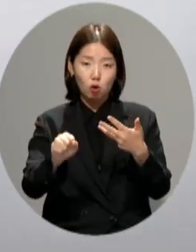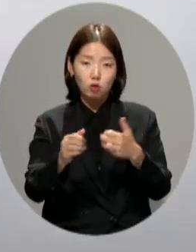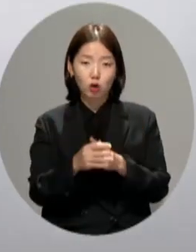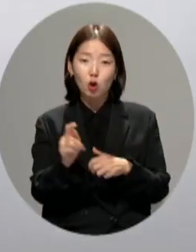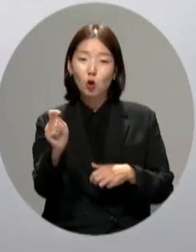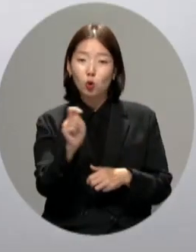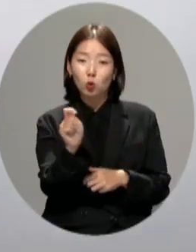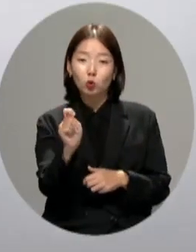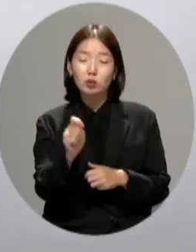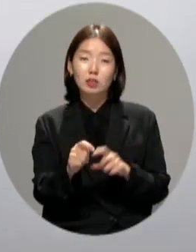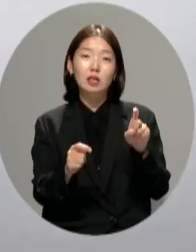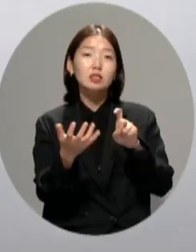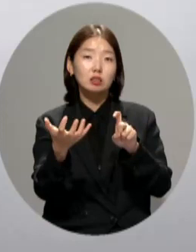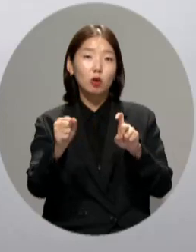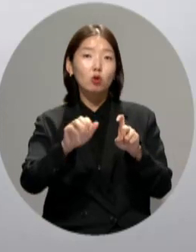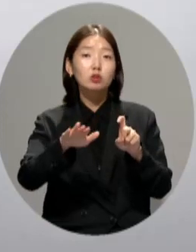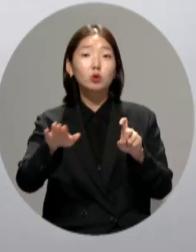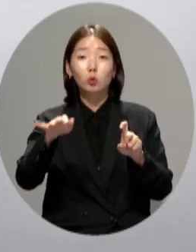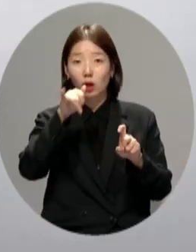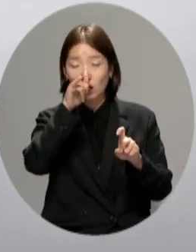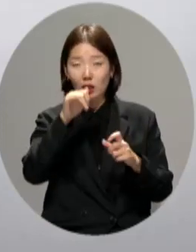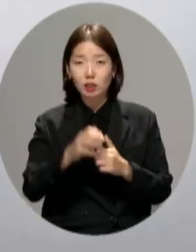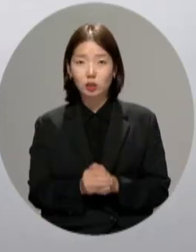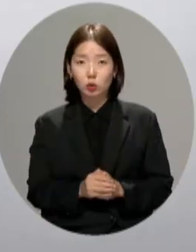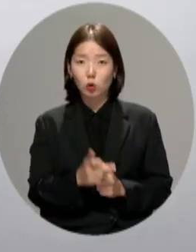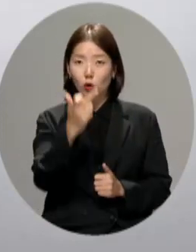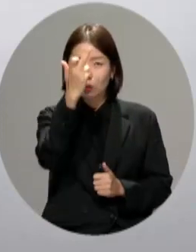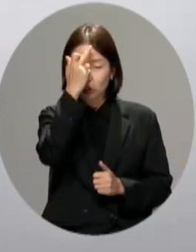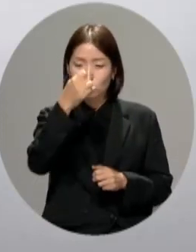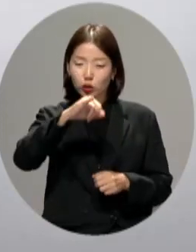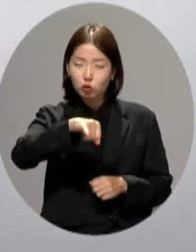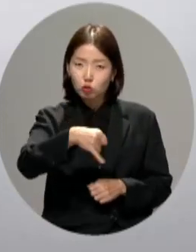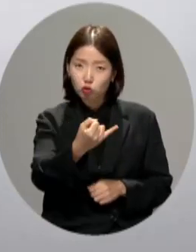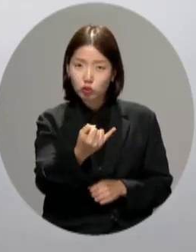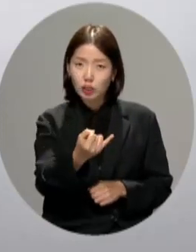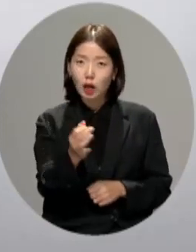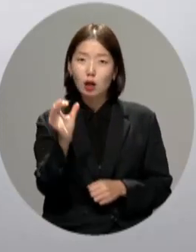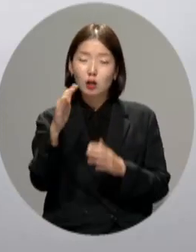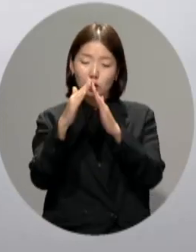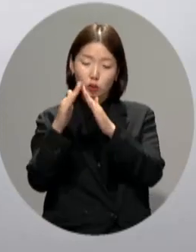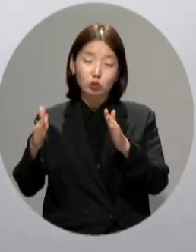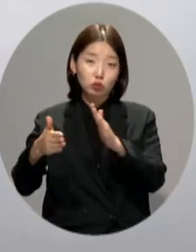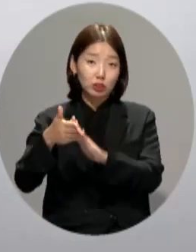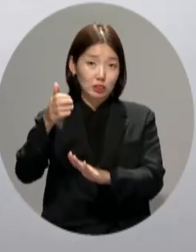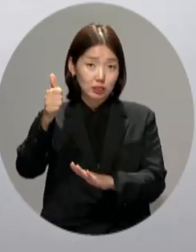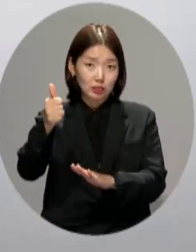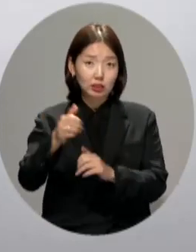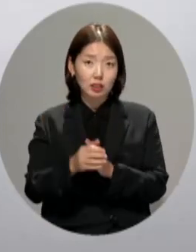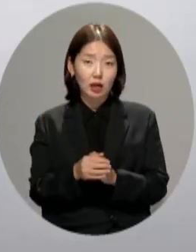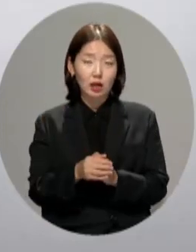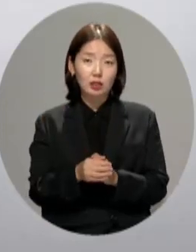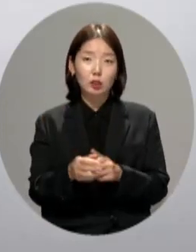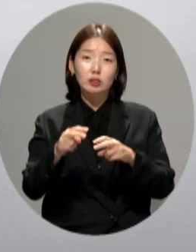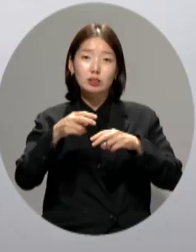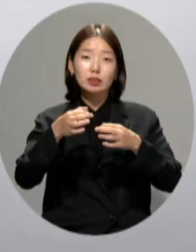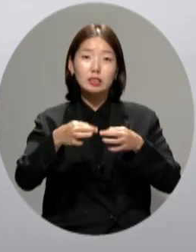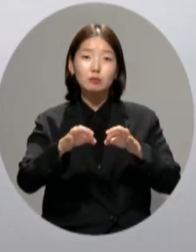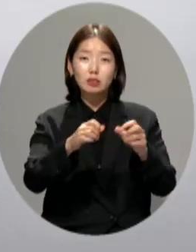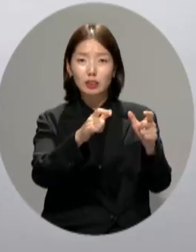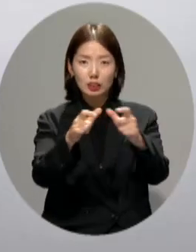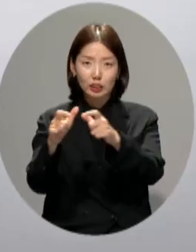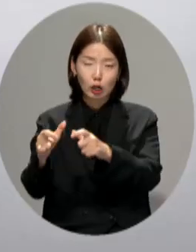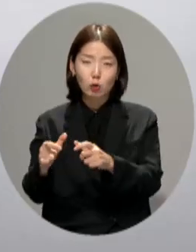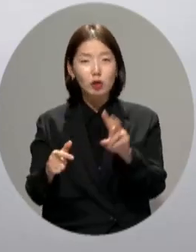심덕섭 고창군수 10억원 등이었고 최영일 순창군수와 우범기 전주시장 정성주 김제시장은